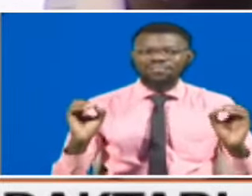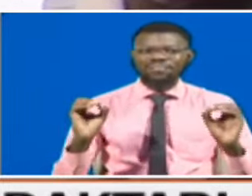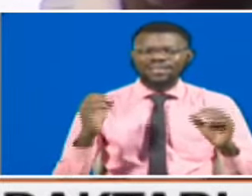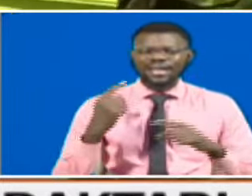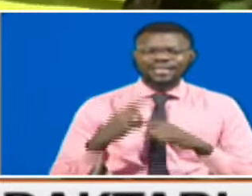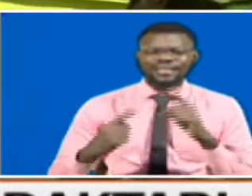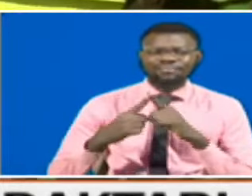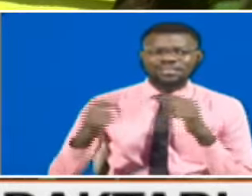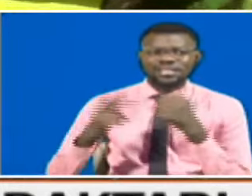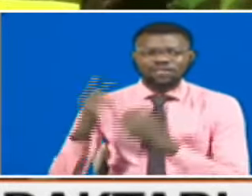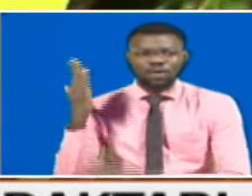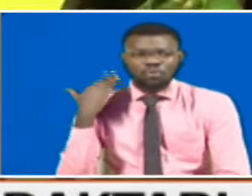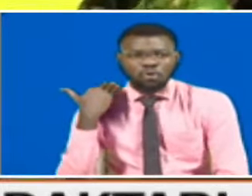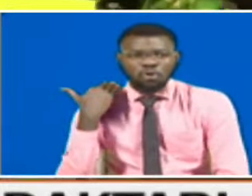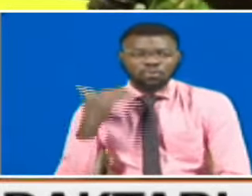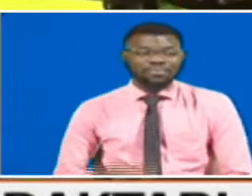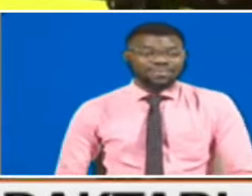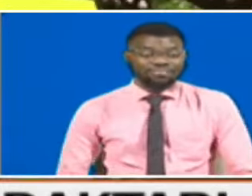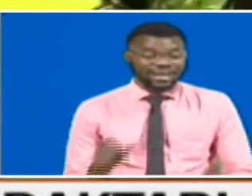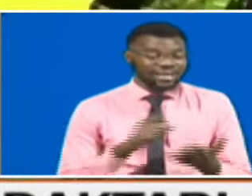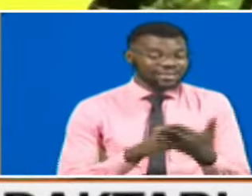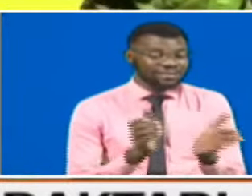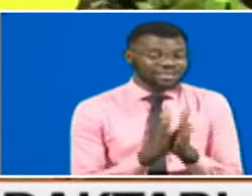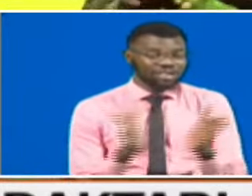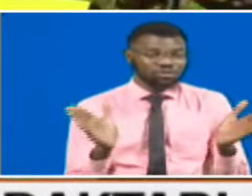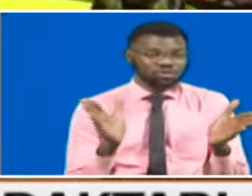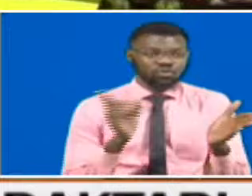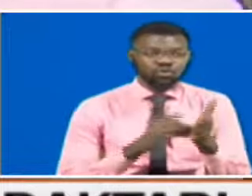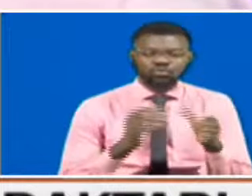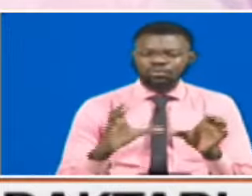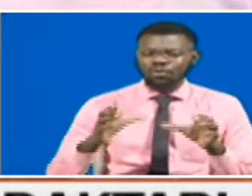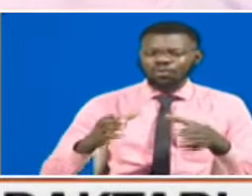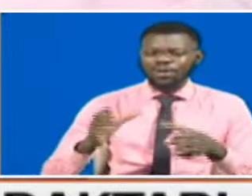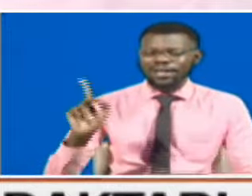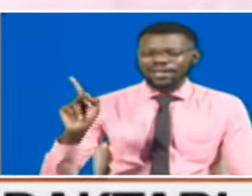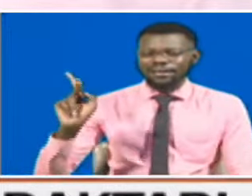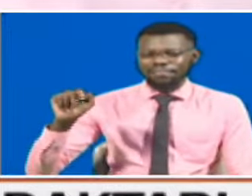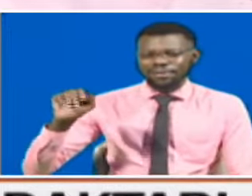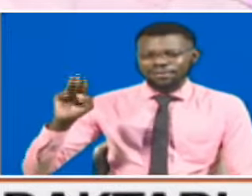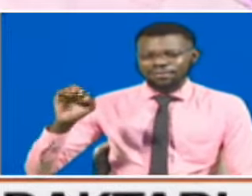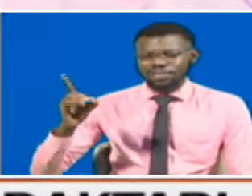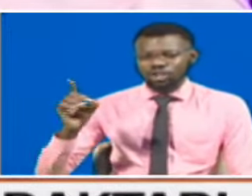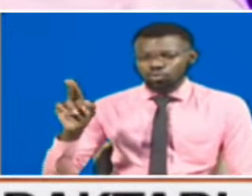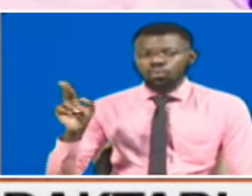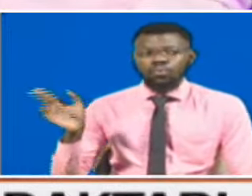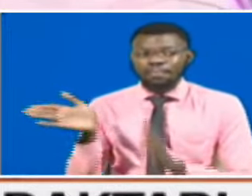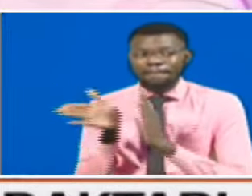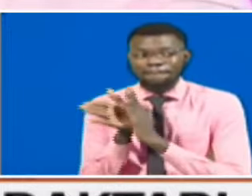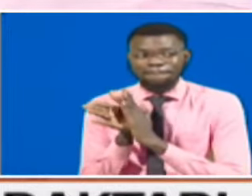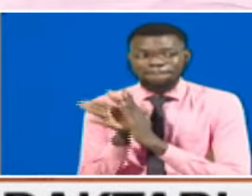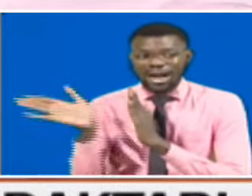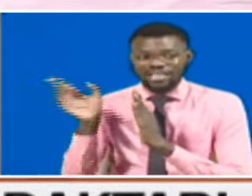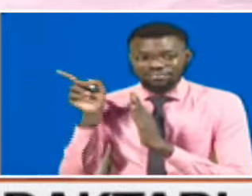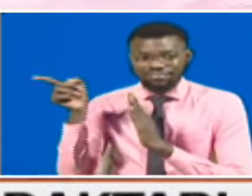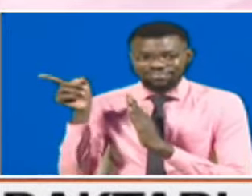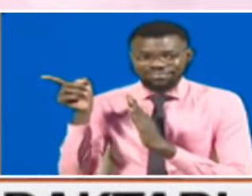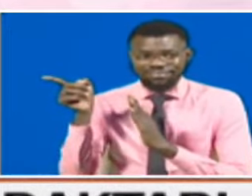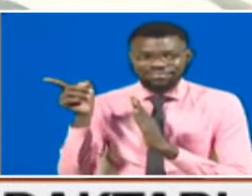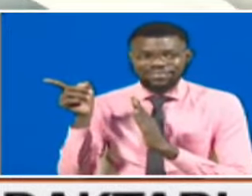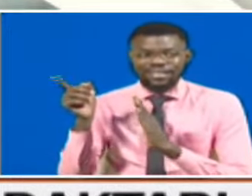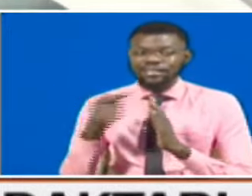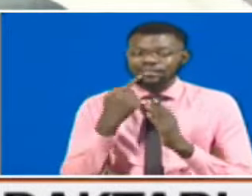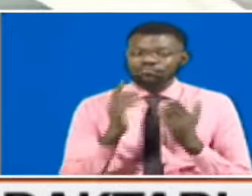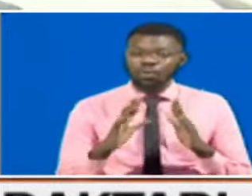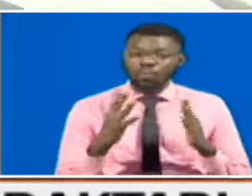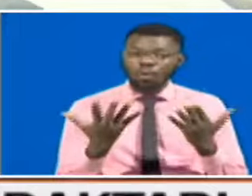7 years ago. Katibu mkuu wa muungano wa madaktari KMPDU kusini mwa bonde la ufa, Daktari Steven Umondi, akisema kuwa mgomo